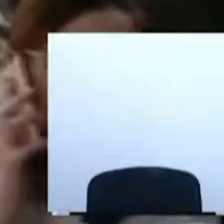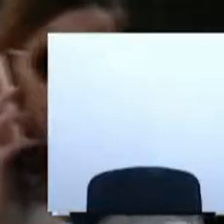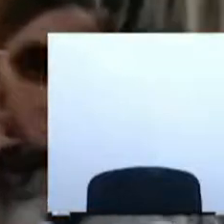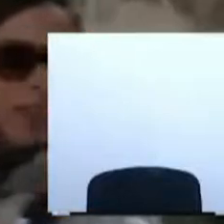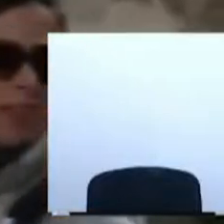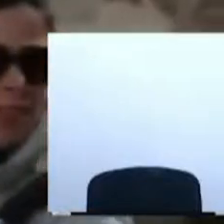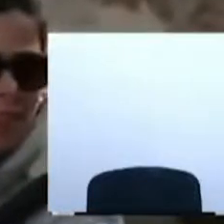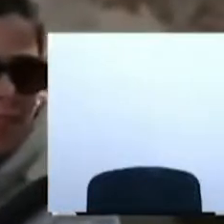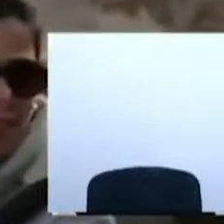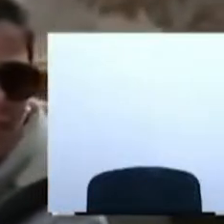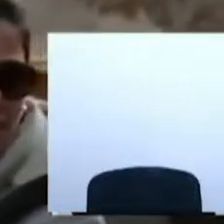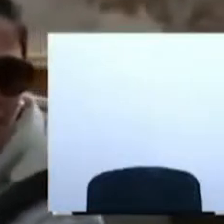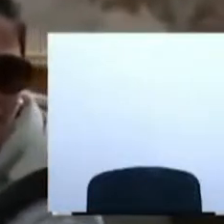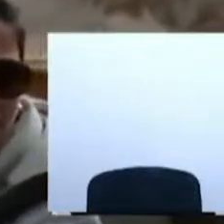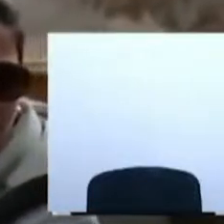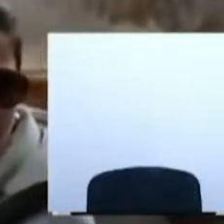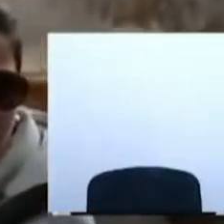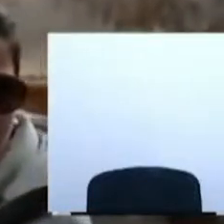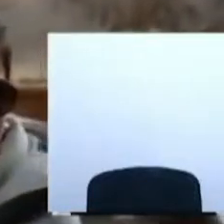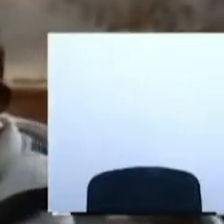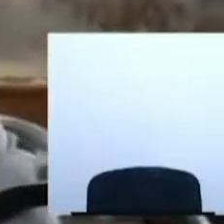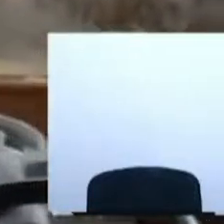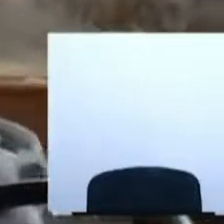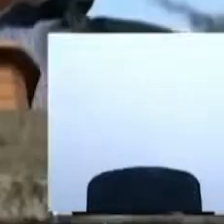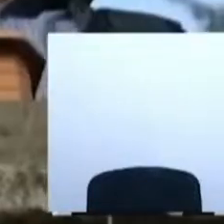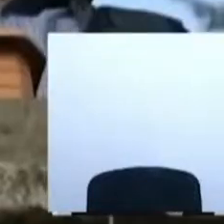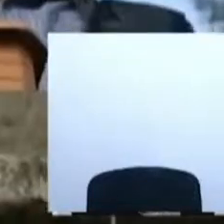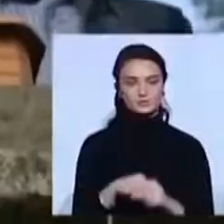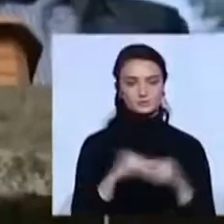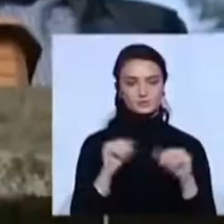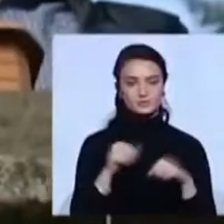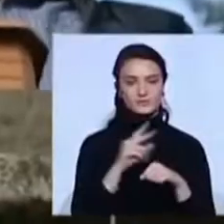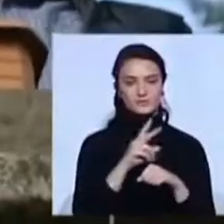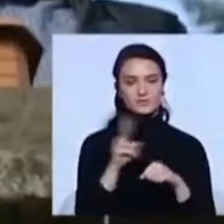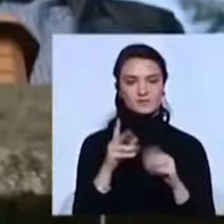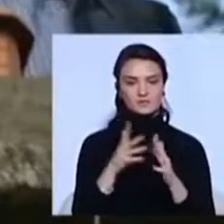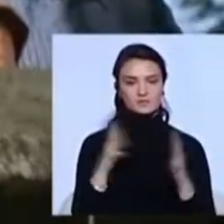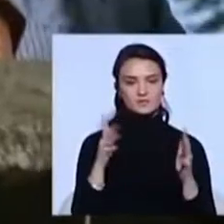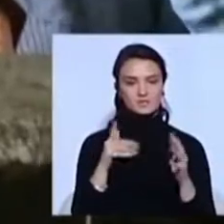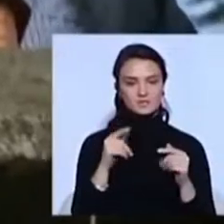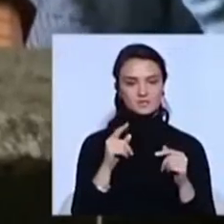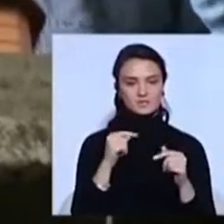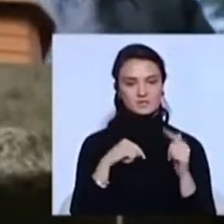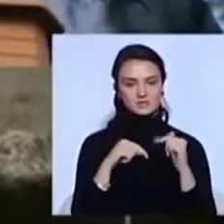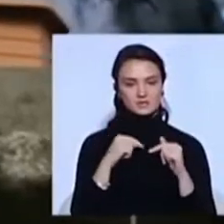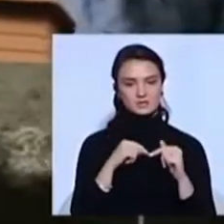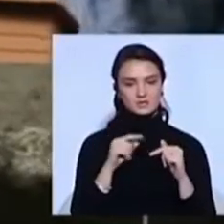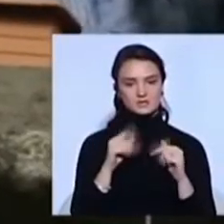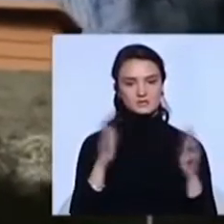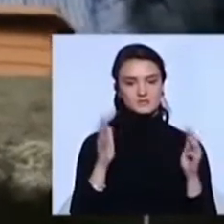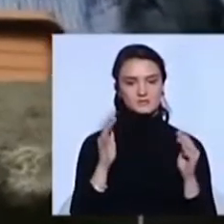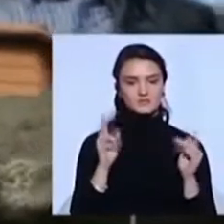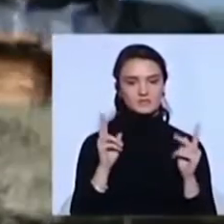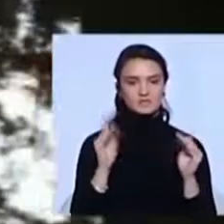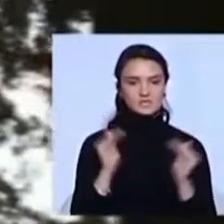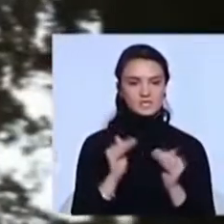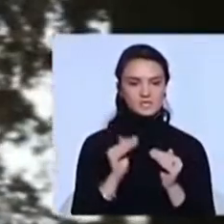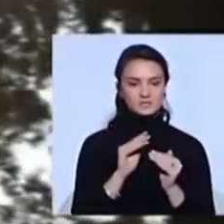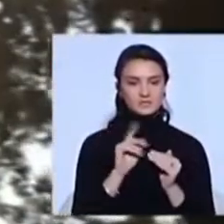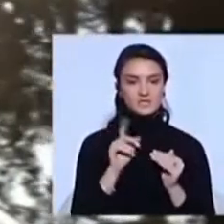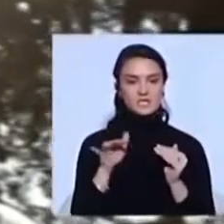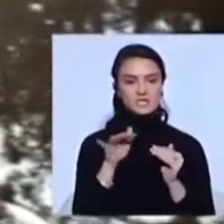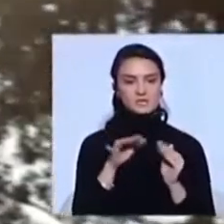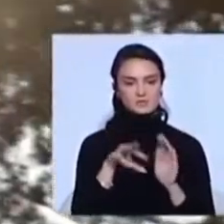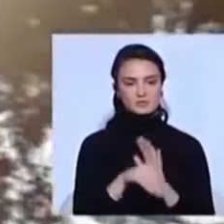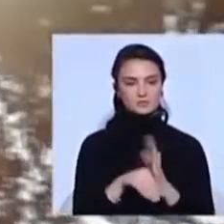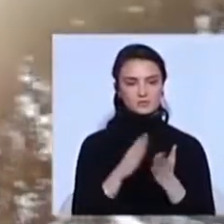იყოს კომფორტულად, პროცესებში იყოს ჩართული და ამ შემდეგ. შეიძლება ვიღაცას პრომეთ ნებისყოფა აქვს, ვიღაცას ნაკლები ნებისყოფა აქვს. გაჩნია რა